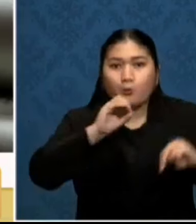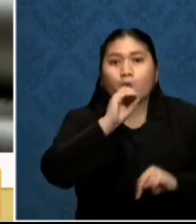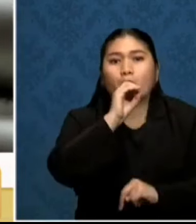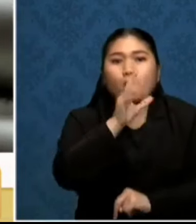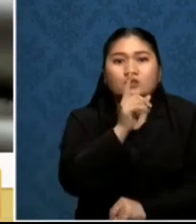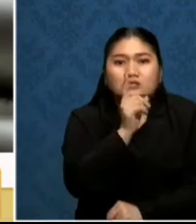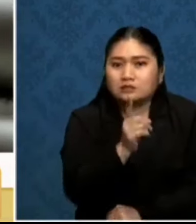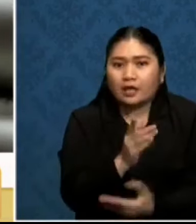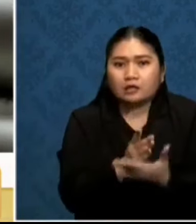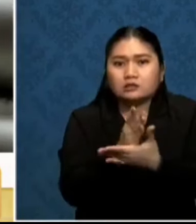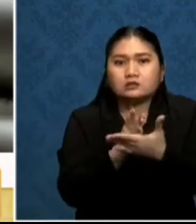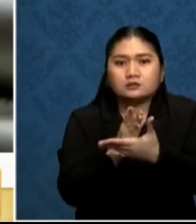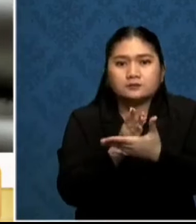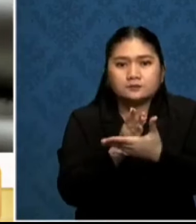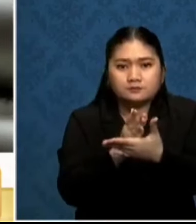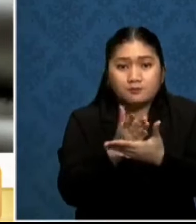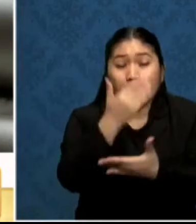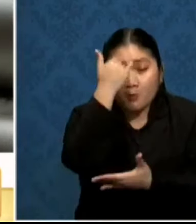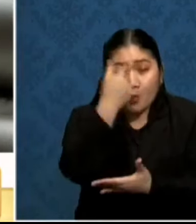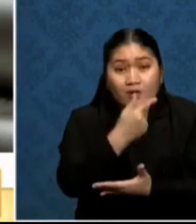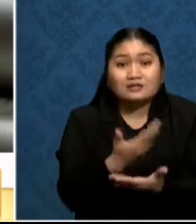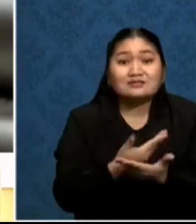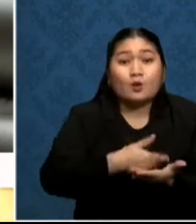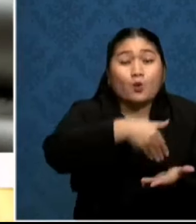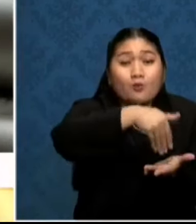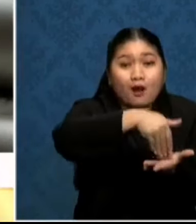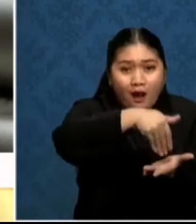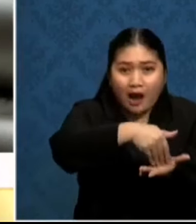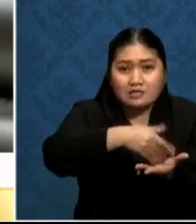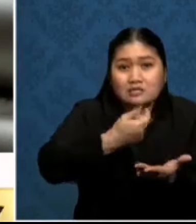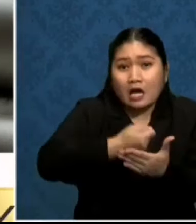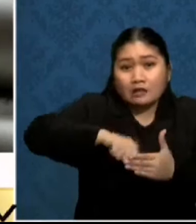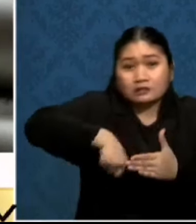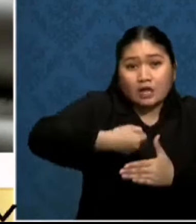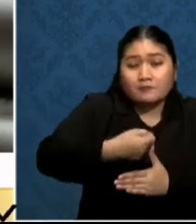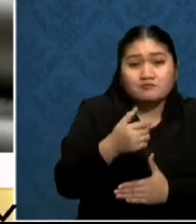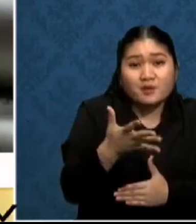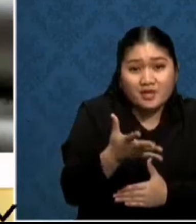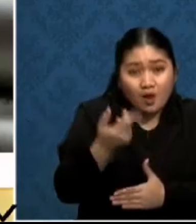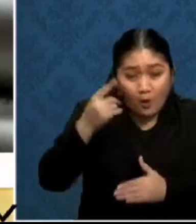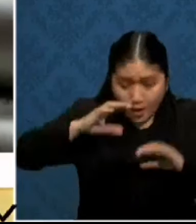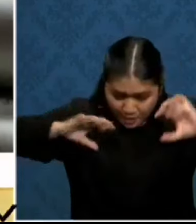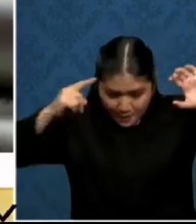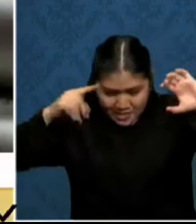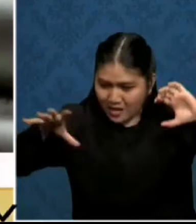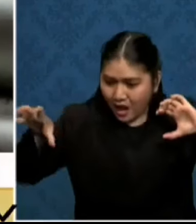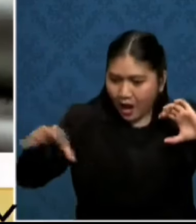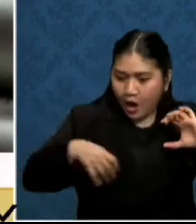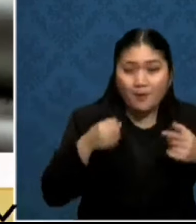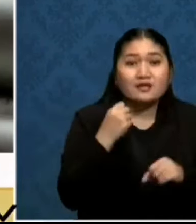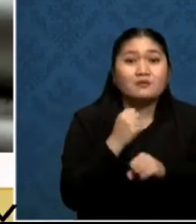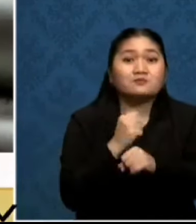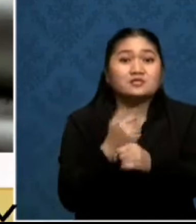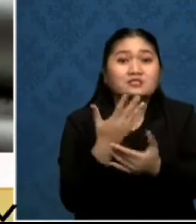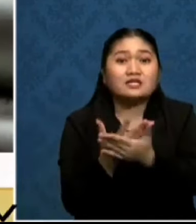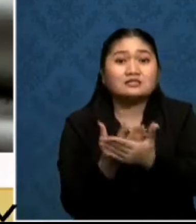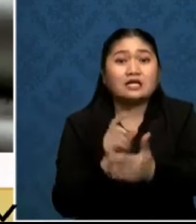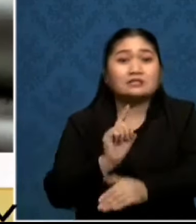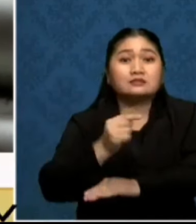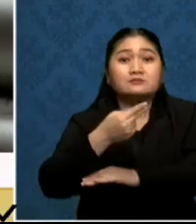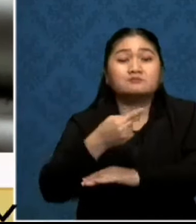เดียวเพราะว่าคำว่างบกลางที่ไม่ได้ใช้และรัฐบาลหวังจะเอามาทำดิจิตอวอลเล็ตคือเอามา